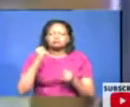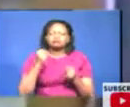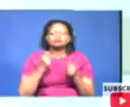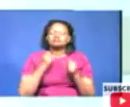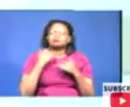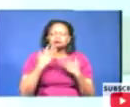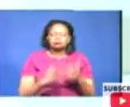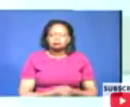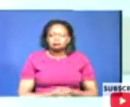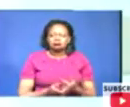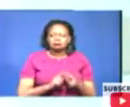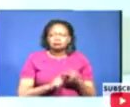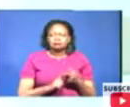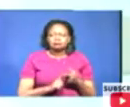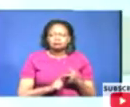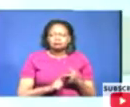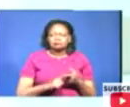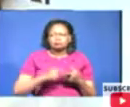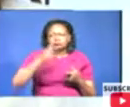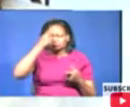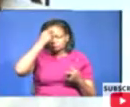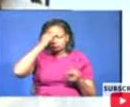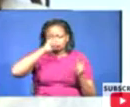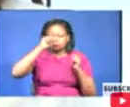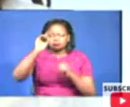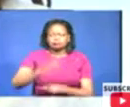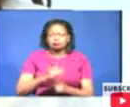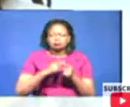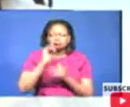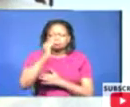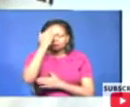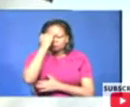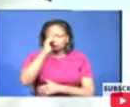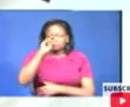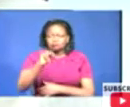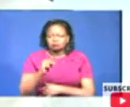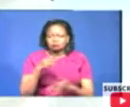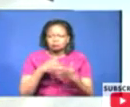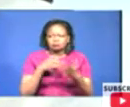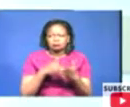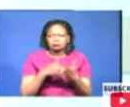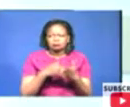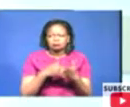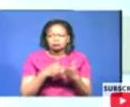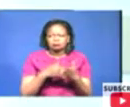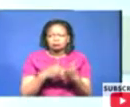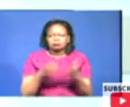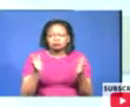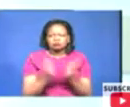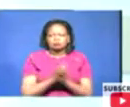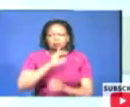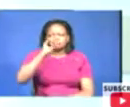tribunal. Wetangura hiyo maneno alipeleka bunge. Kaulisa kwa nini John anaenda kubaniwa na John